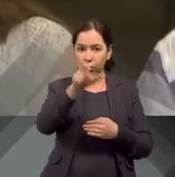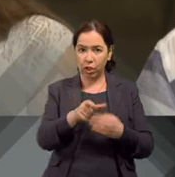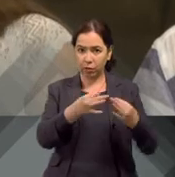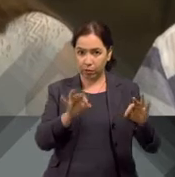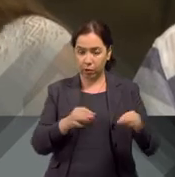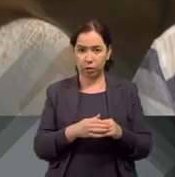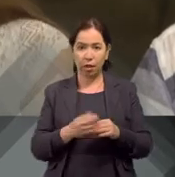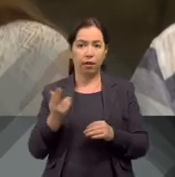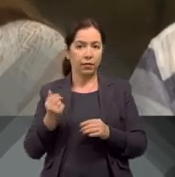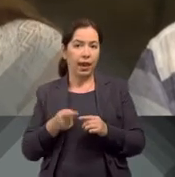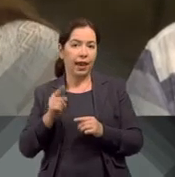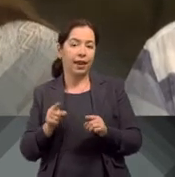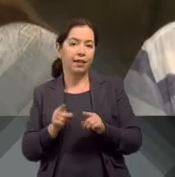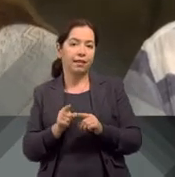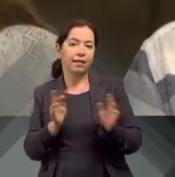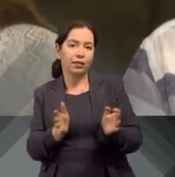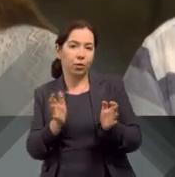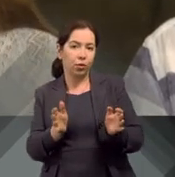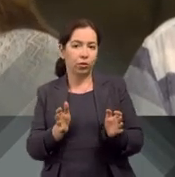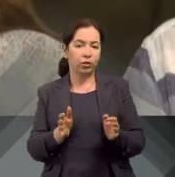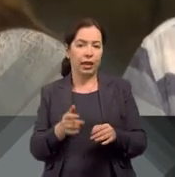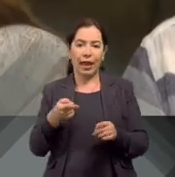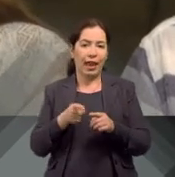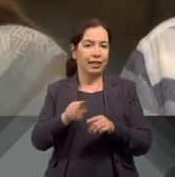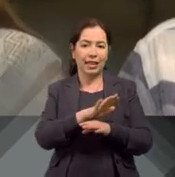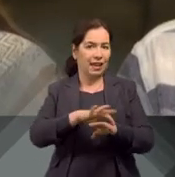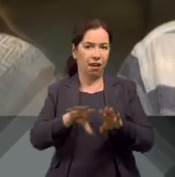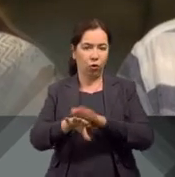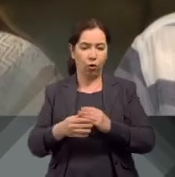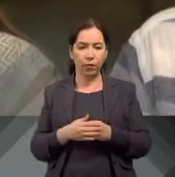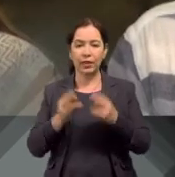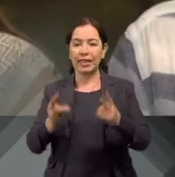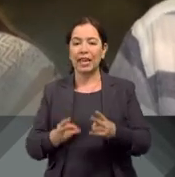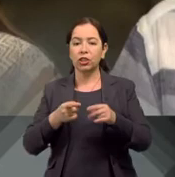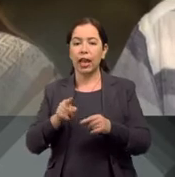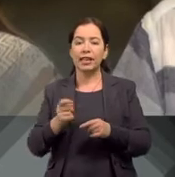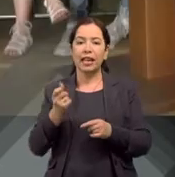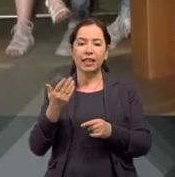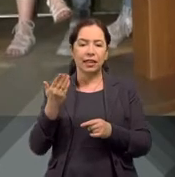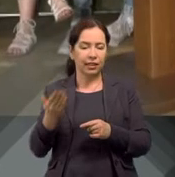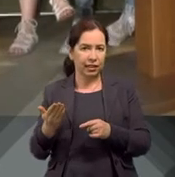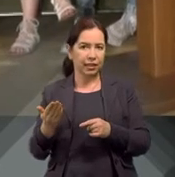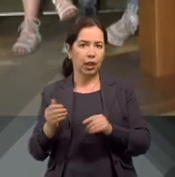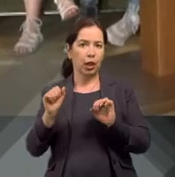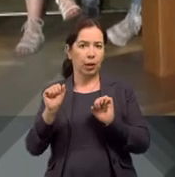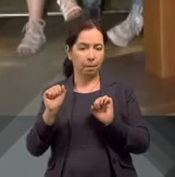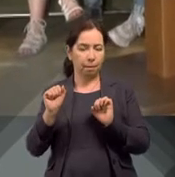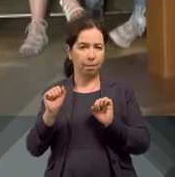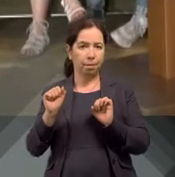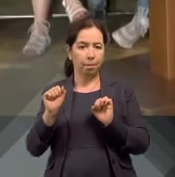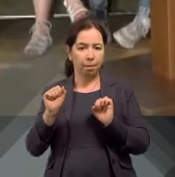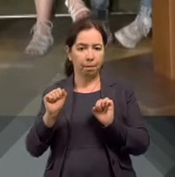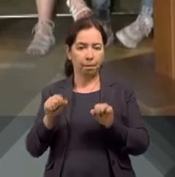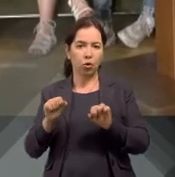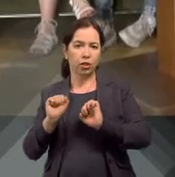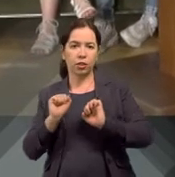добавить, что, по-моему, нежность – это когда ты можешь поглощать все острое. Другие люди